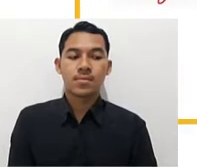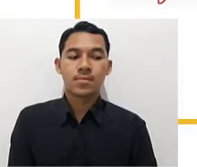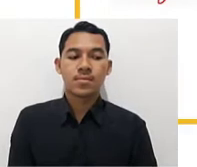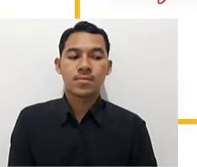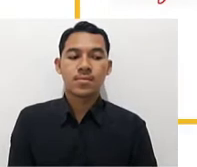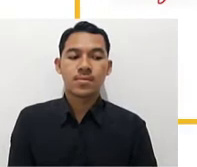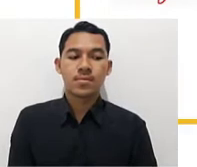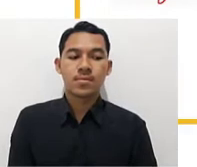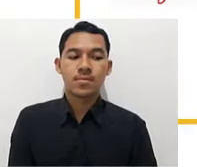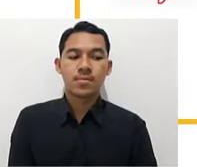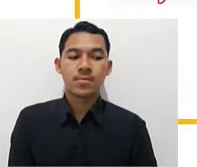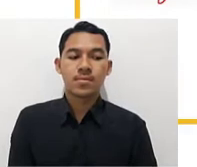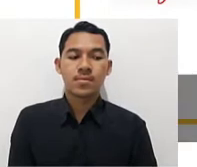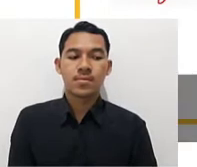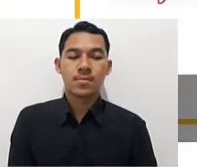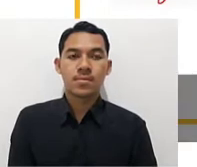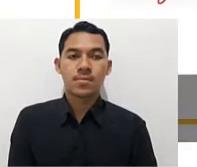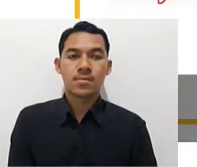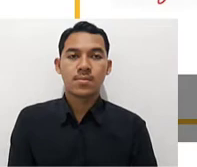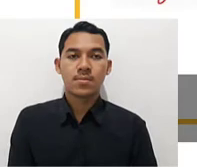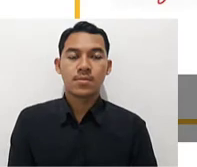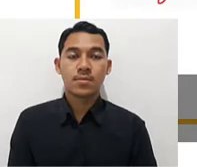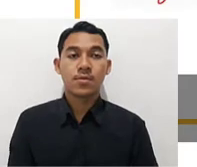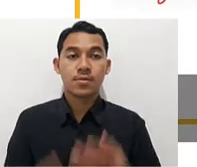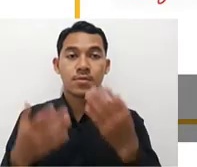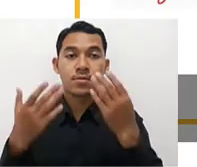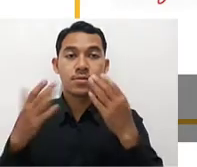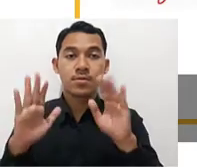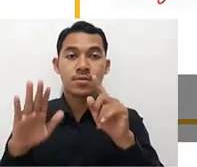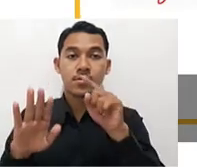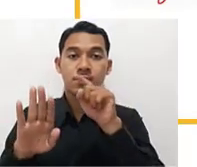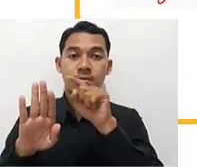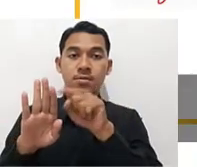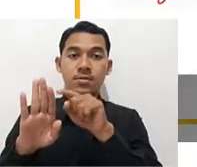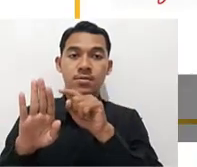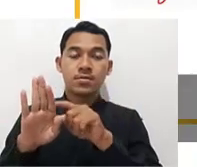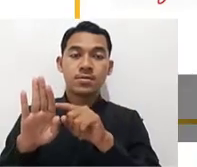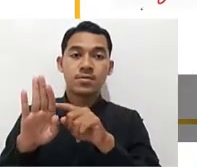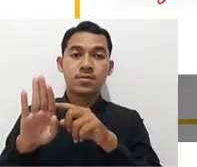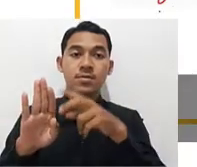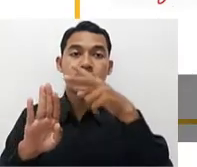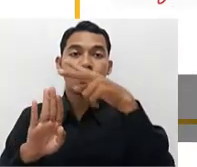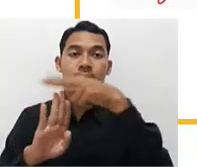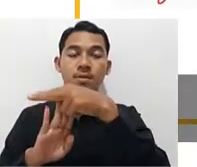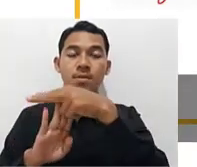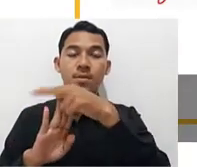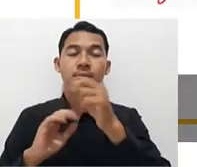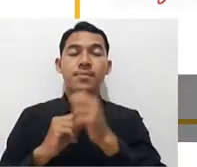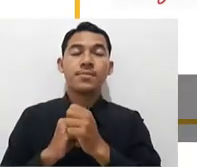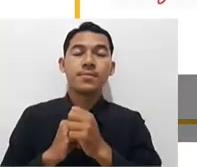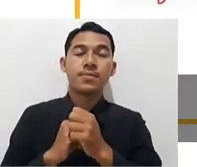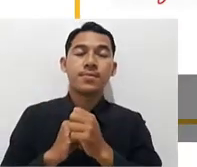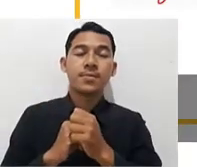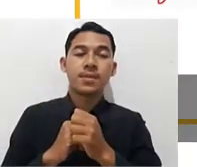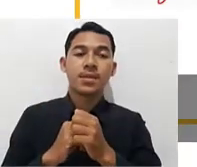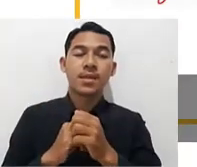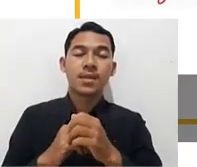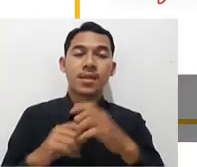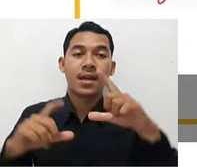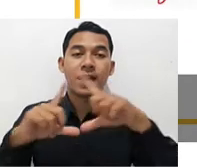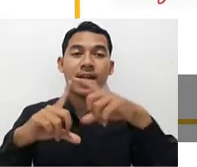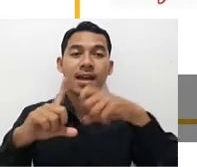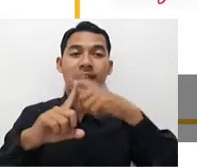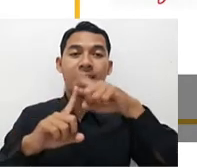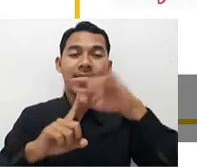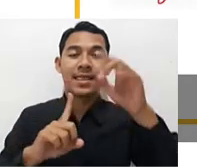ups. Nah, begitu nanti apa namanya di clock lagi ya, di clock pulsa diaktifkan lagi. Nah, nanti